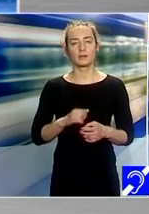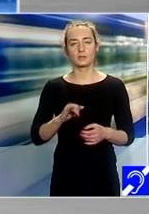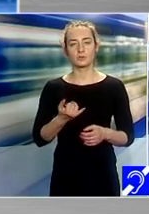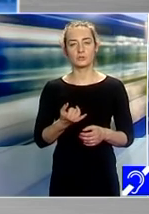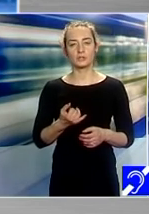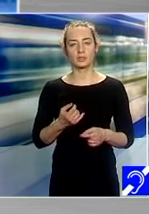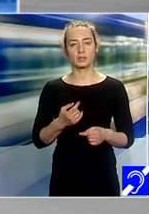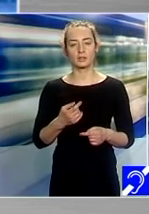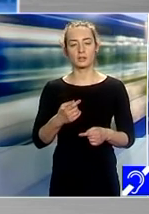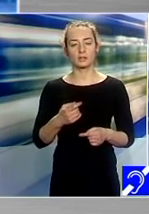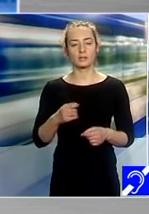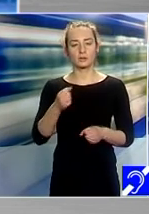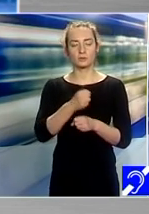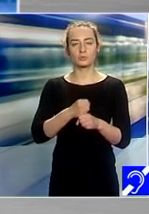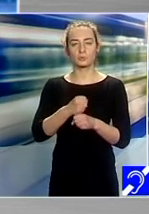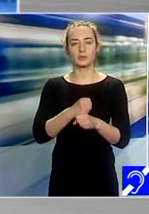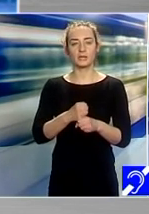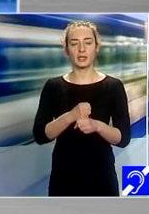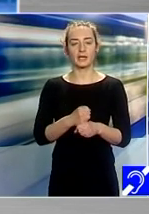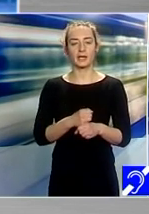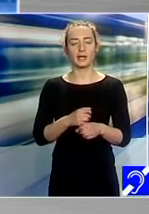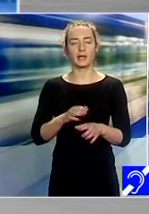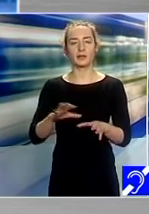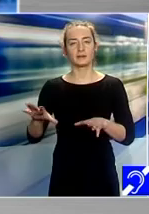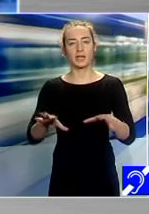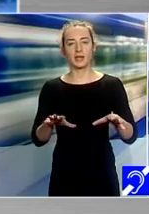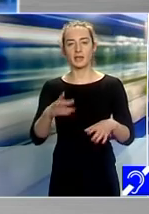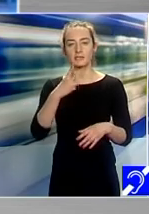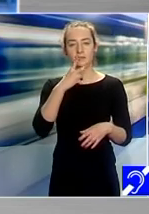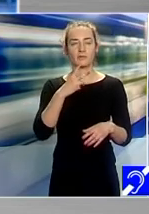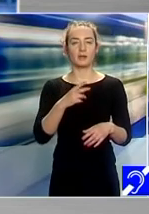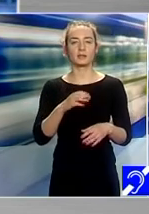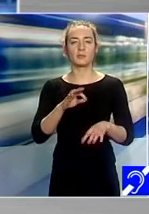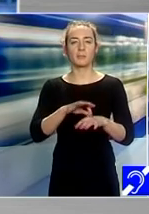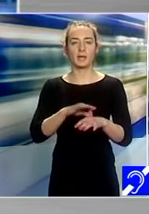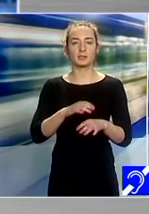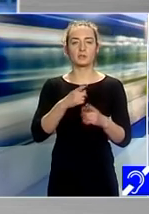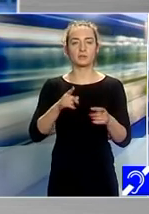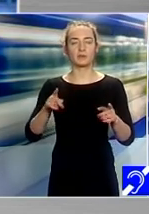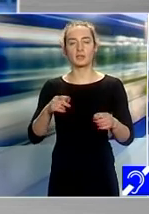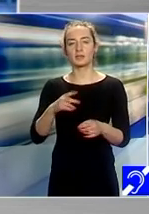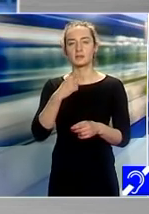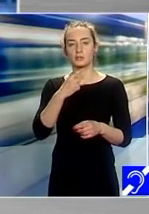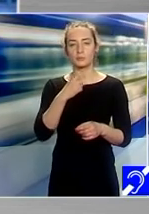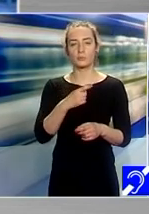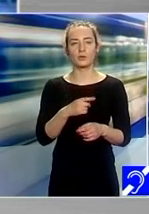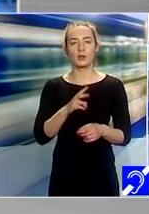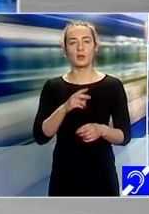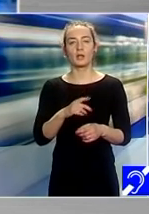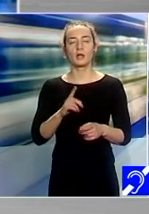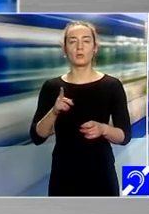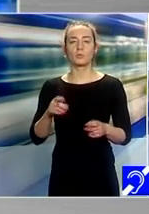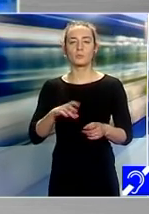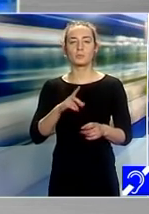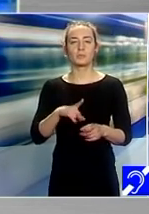și în afară de aceasta, studierea terenului, deci prin medici de familie, prin medici ginecologi și așa mai departe, terenului fiecarei paciente în parte.